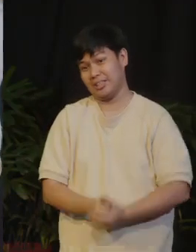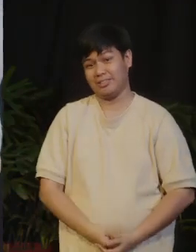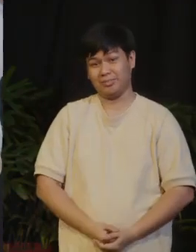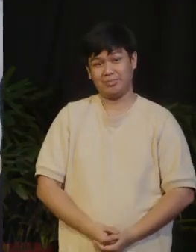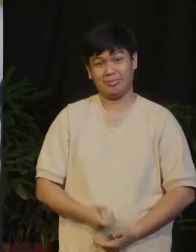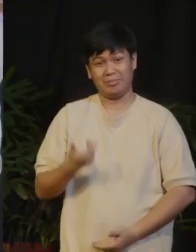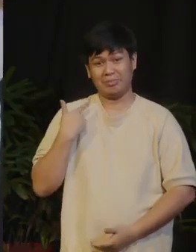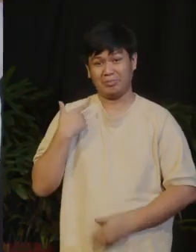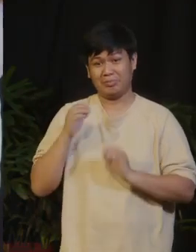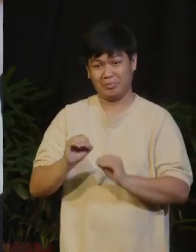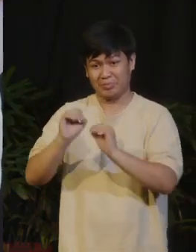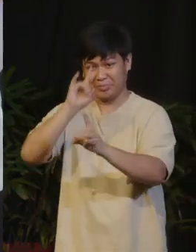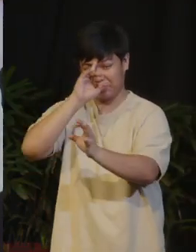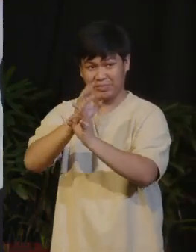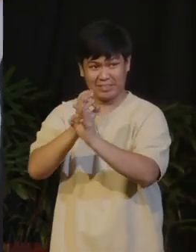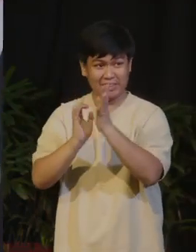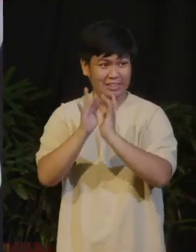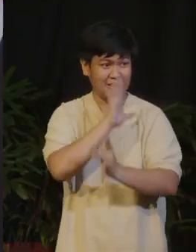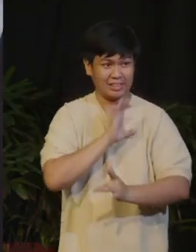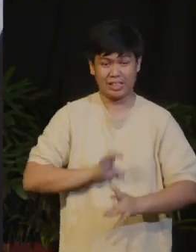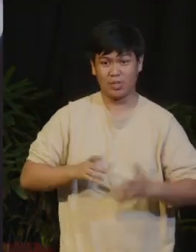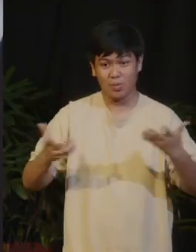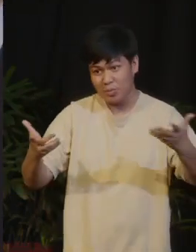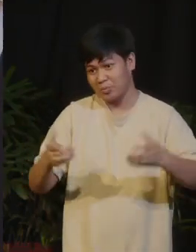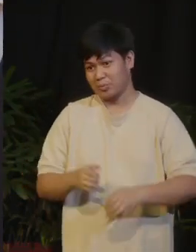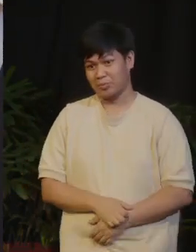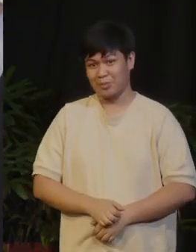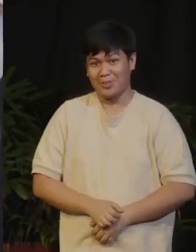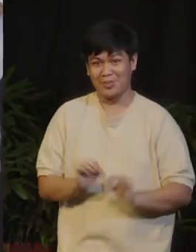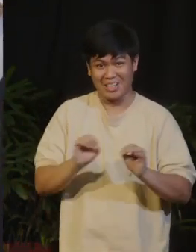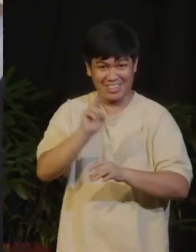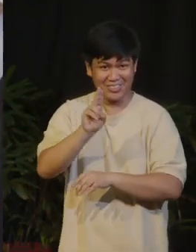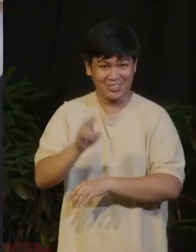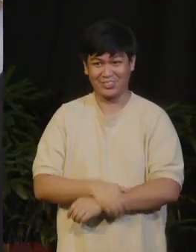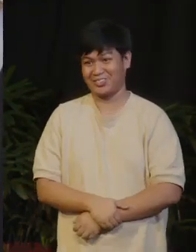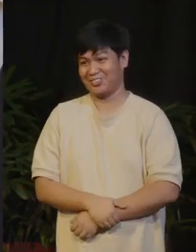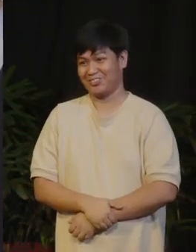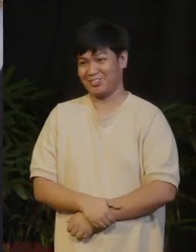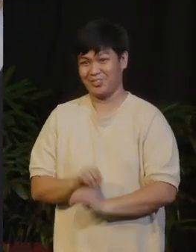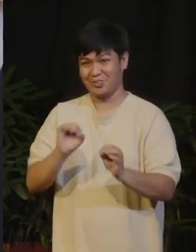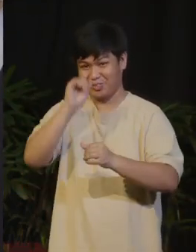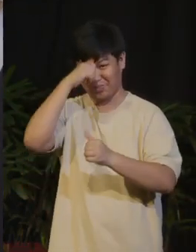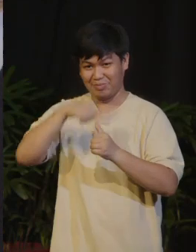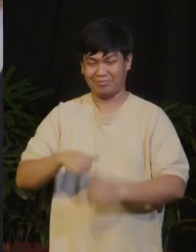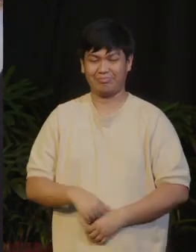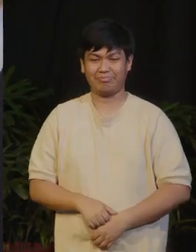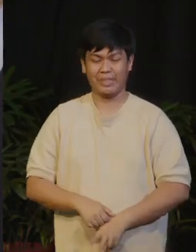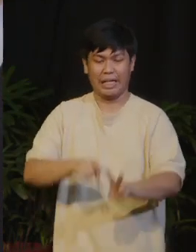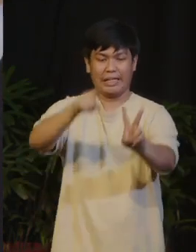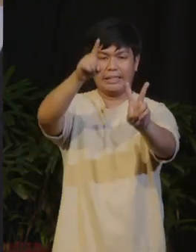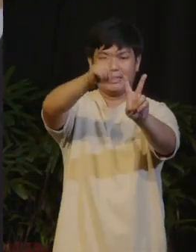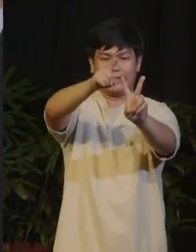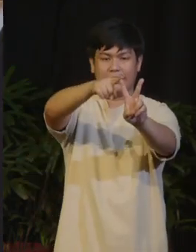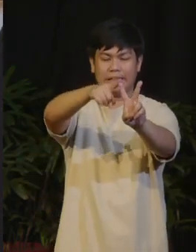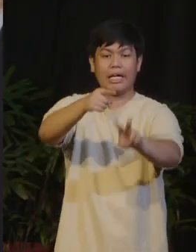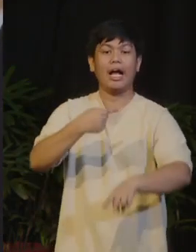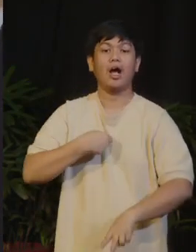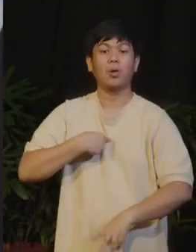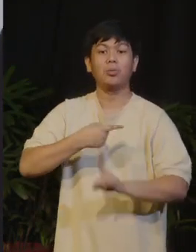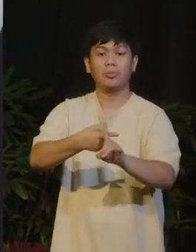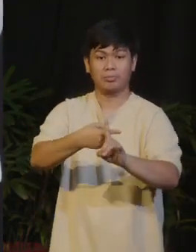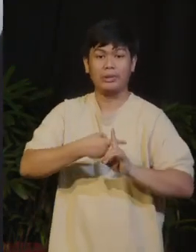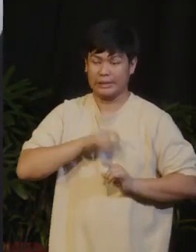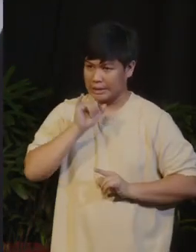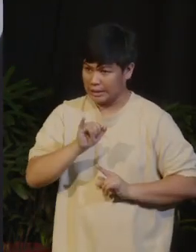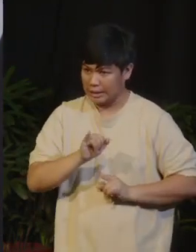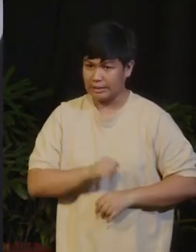hindi pa umaasa kay Kristo Jesus lamang para sa inyong kaligtasan. Pangalawa, yung isang anak ng Diyos